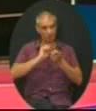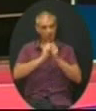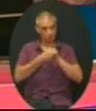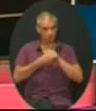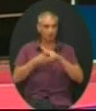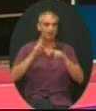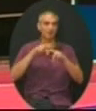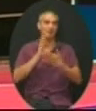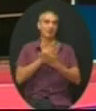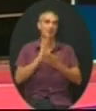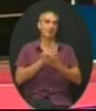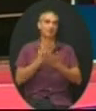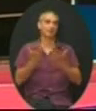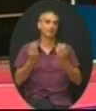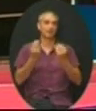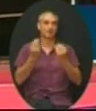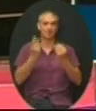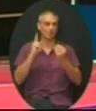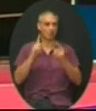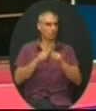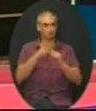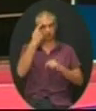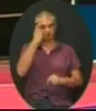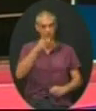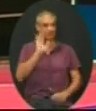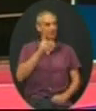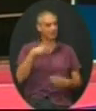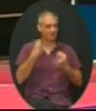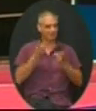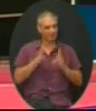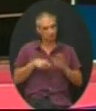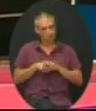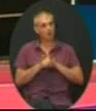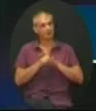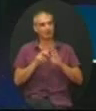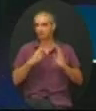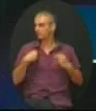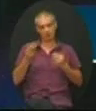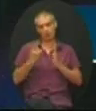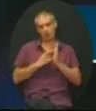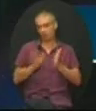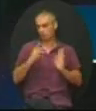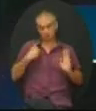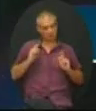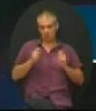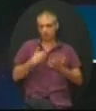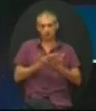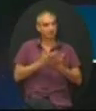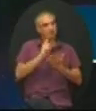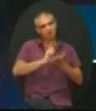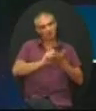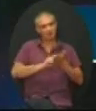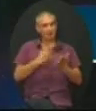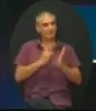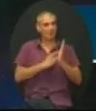ואחר כך להחליט. הדבר לא כפי שאת חושבת. נתתם גם פתחי מילות בתוך הצעת החוק. לא, אני נתתי, החוק נותן, אני לא הגשתי את הצעת החוק. מי שניסח